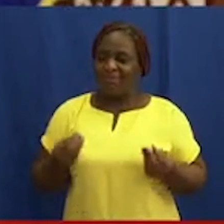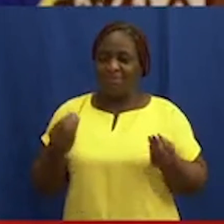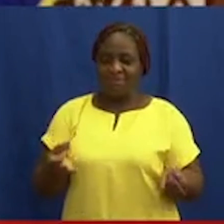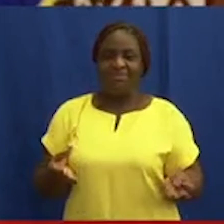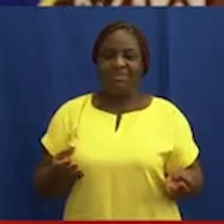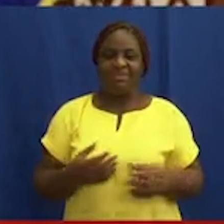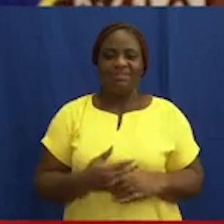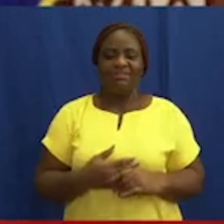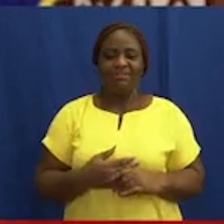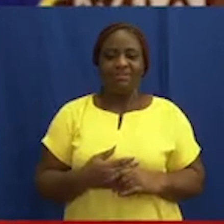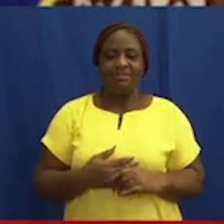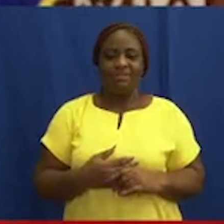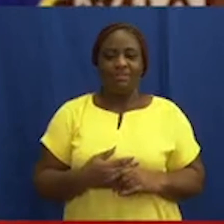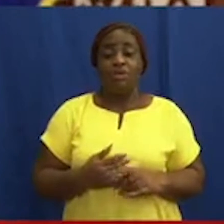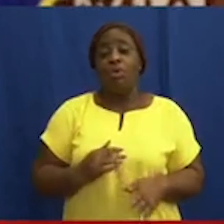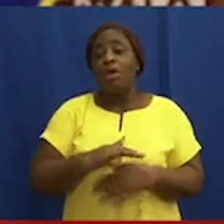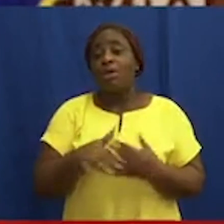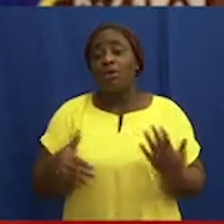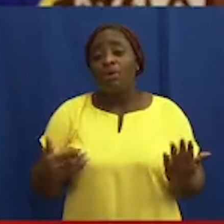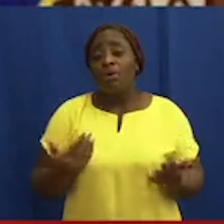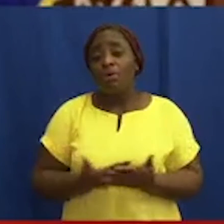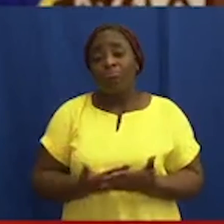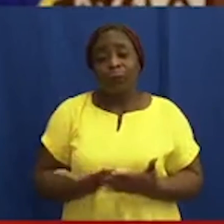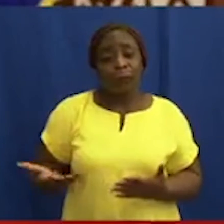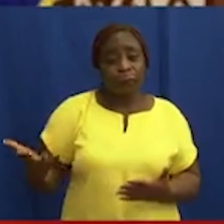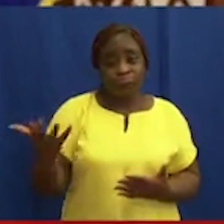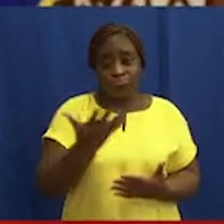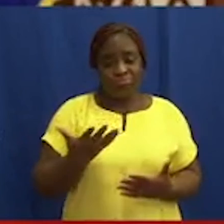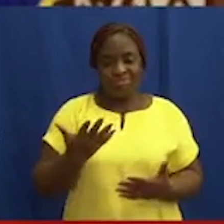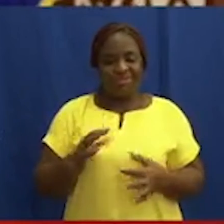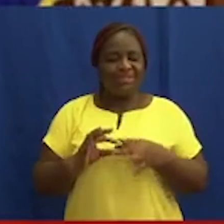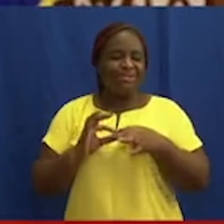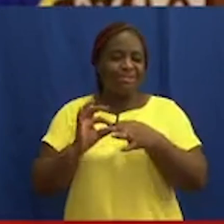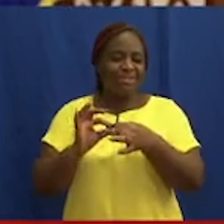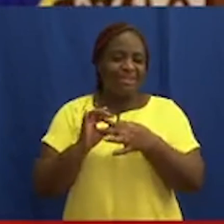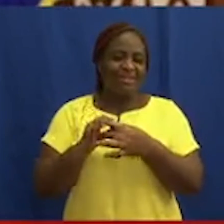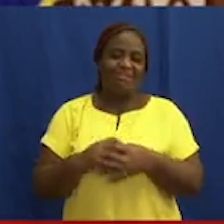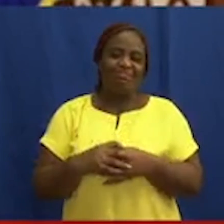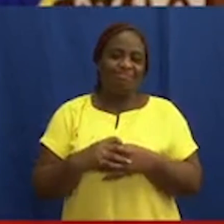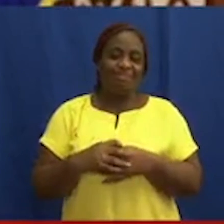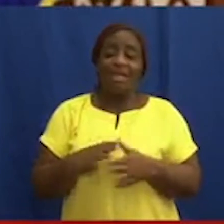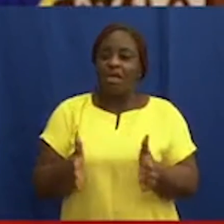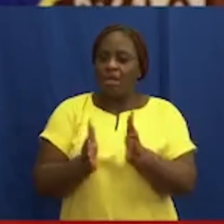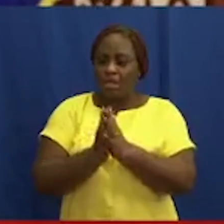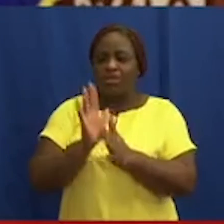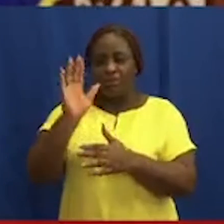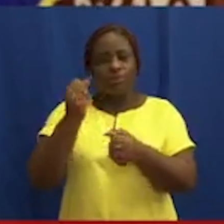Mu haɗe mu zama a tsintsiya madaurin ki daya mu kare wannan jamhuriya tamu da